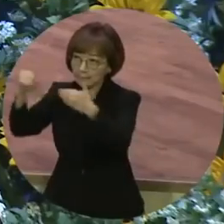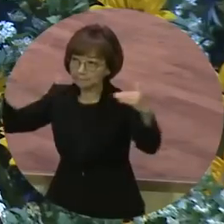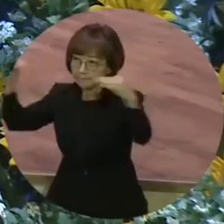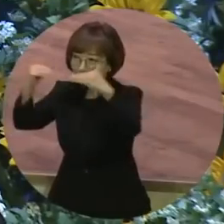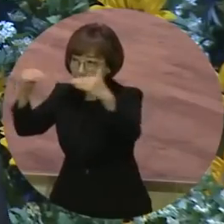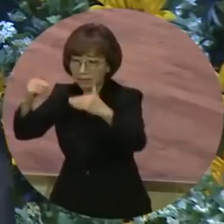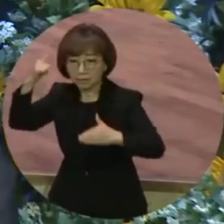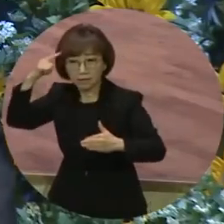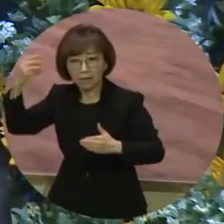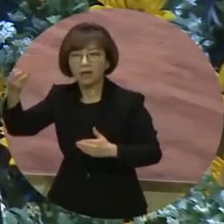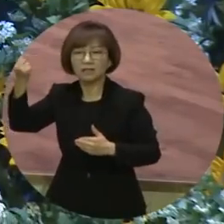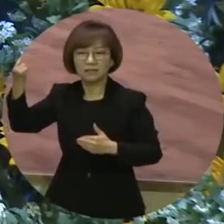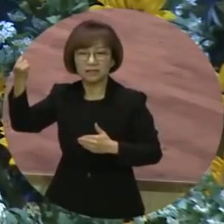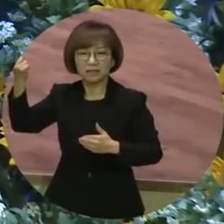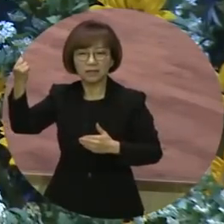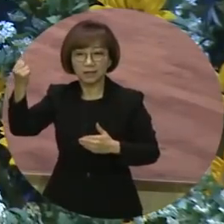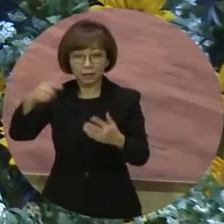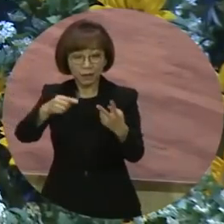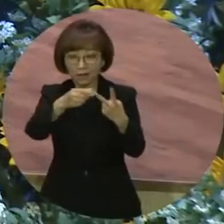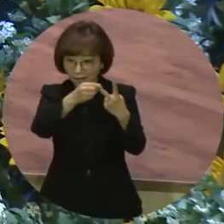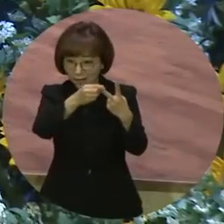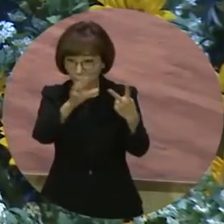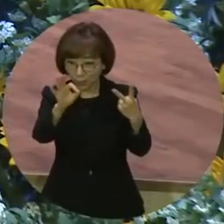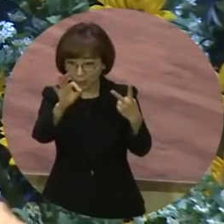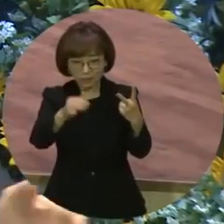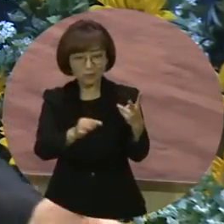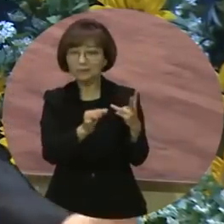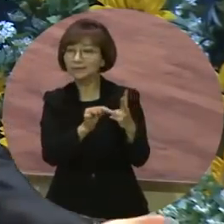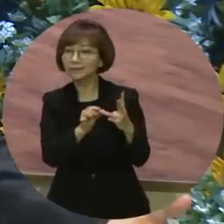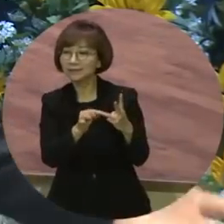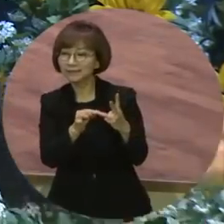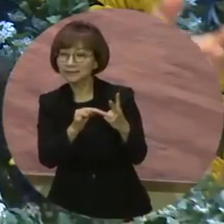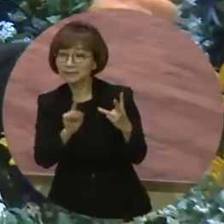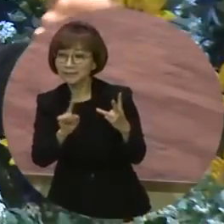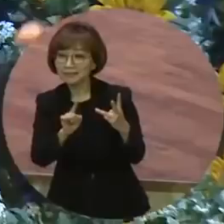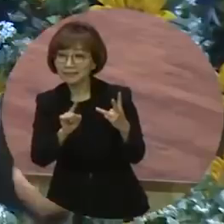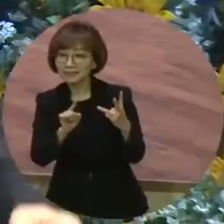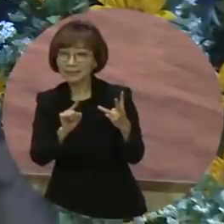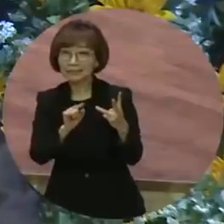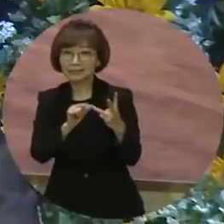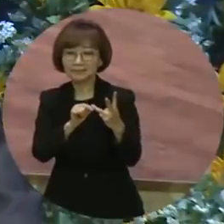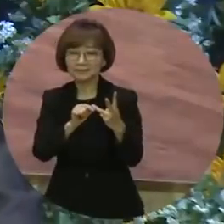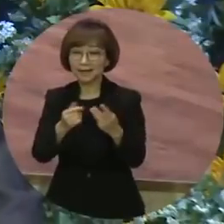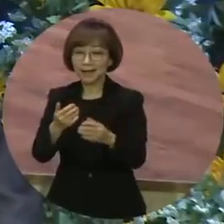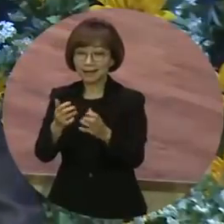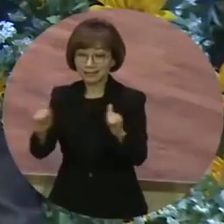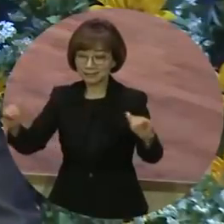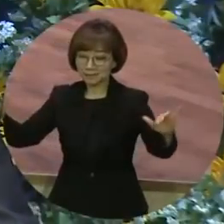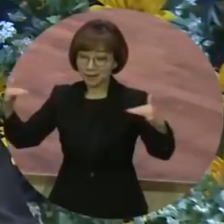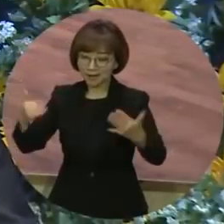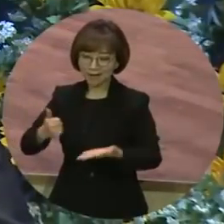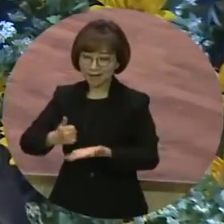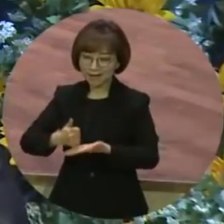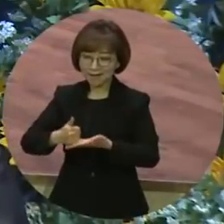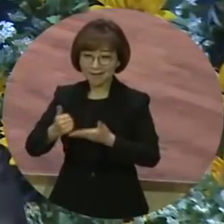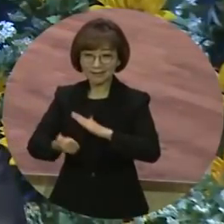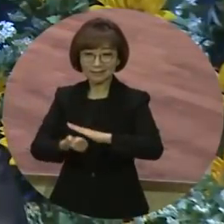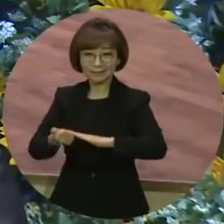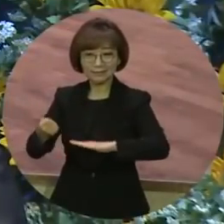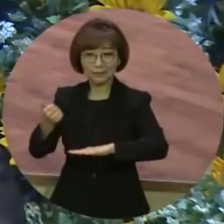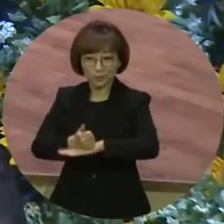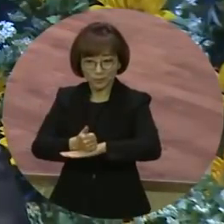그리고 그야말로 이 세상 살아가면서 모든 사람들에게 인정받는 세상 성공